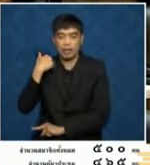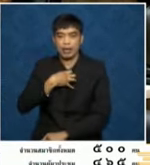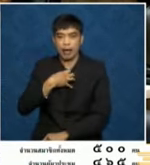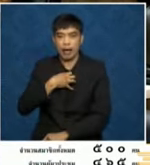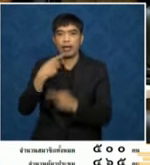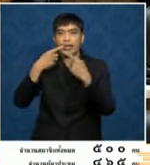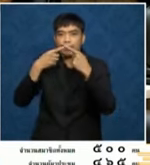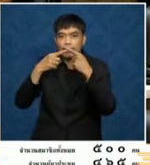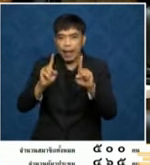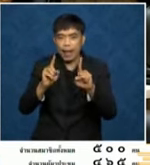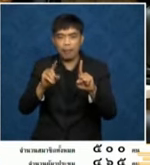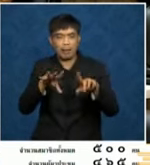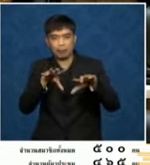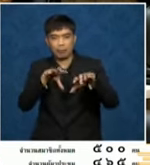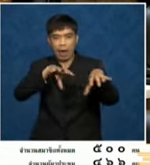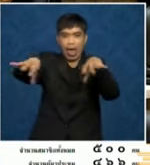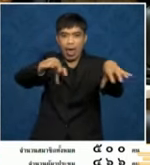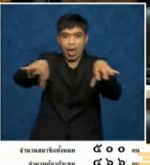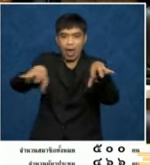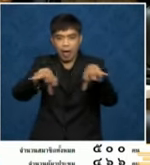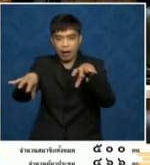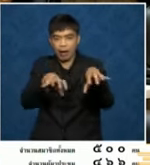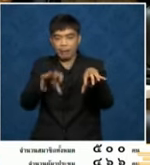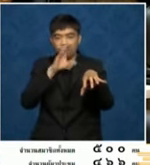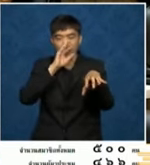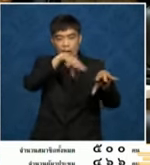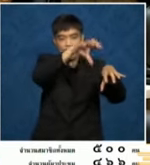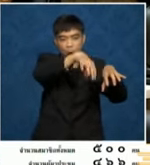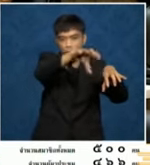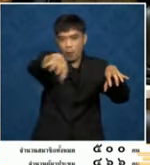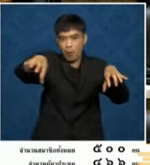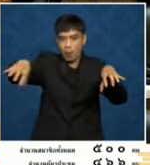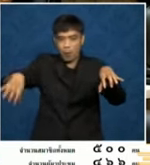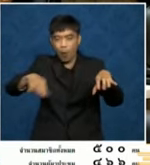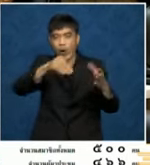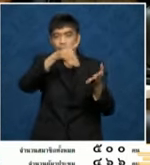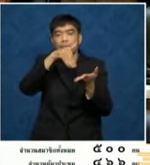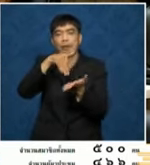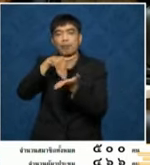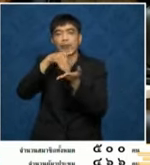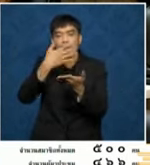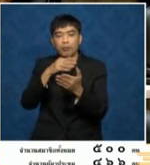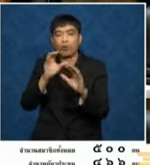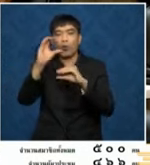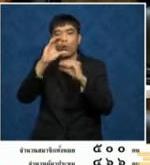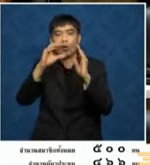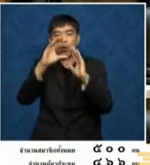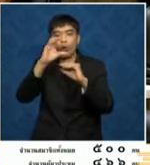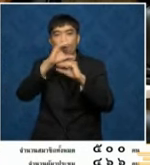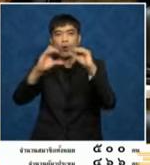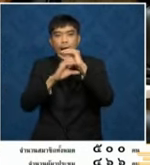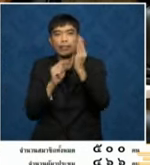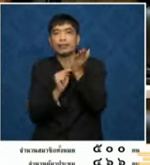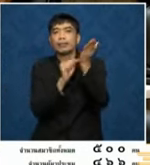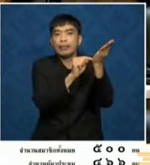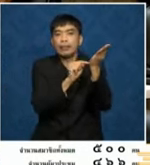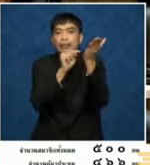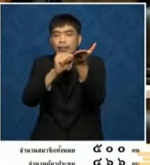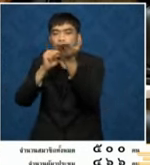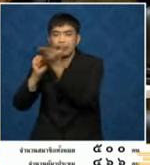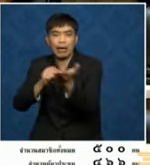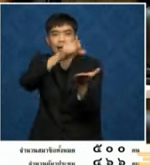บี้ยหัวแตกกระจัดกระจายทุกโครงการทุกหน่วยงานมีการตั้งโครงการลักษณะนี้เข้ามาซ้ำซ้อนกันนะครับแล้วก็เป็นจำนวนเงินเยอะอย่างกรณีนี้